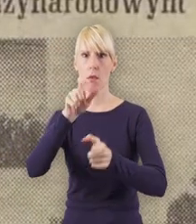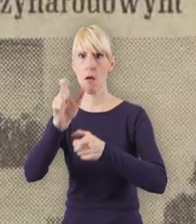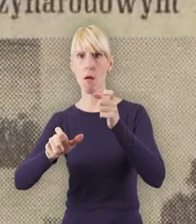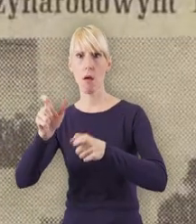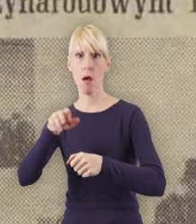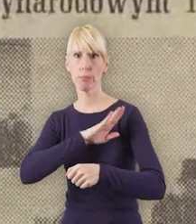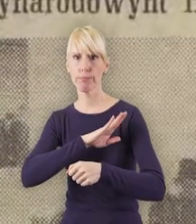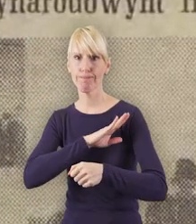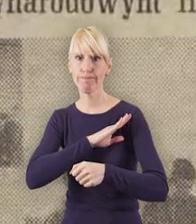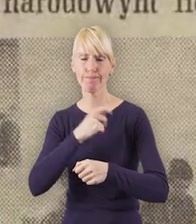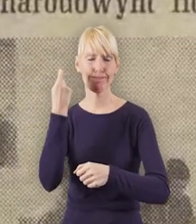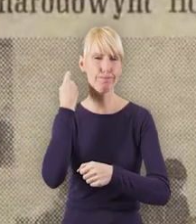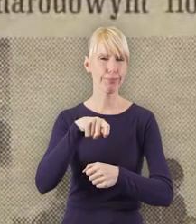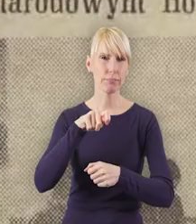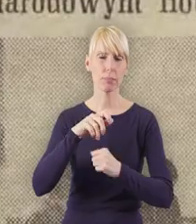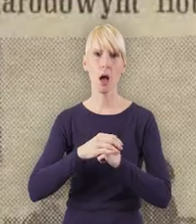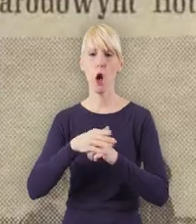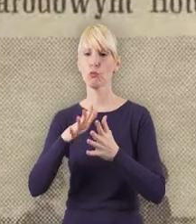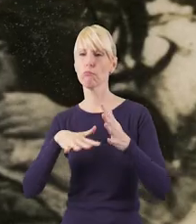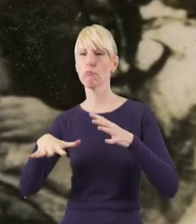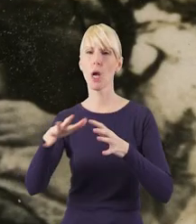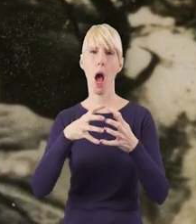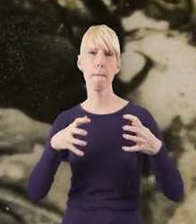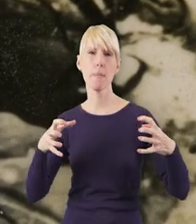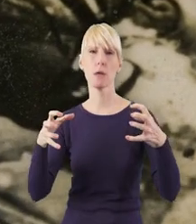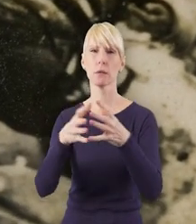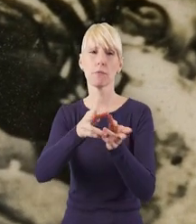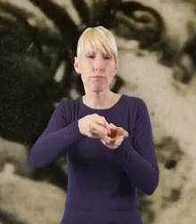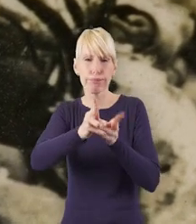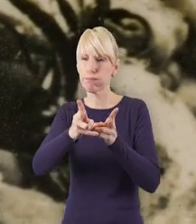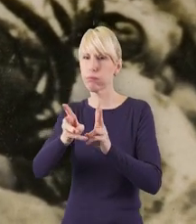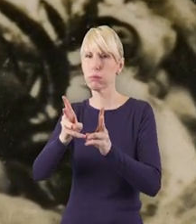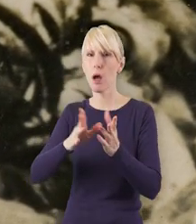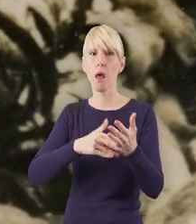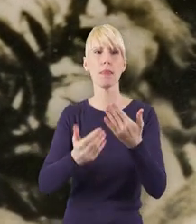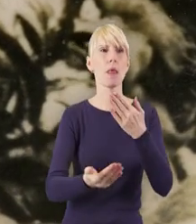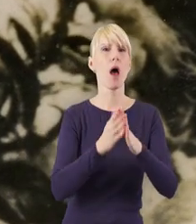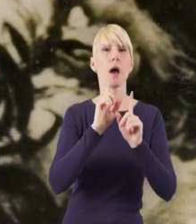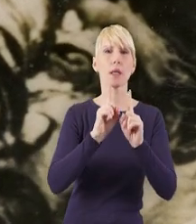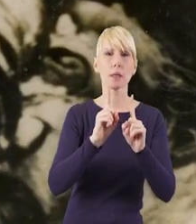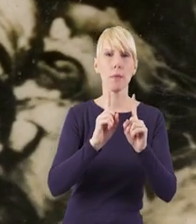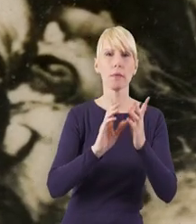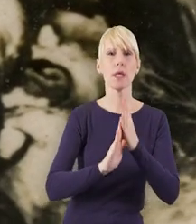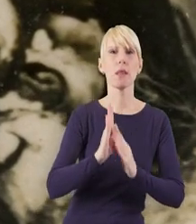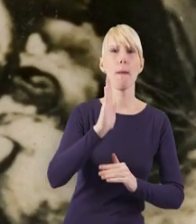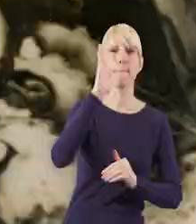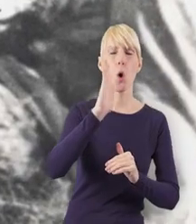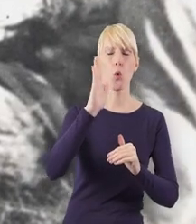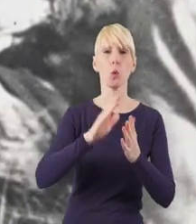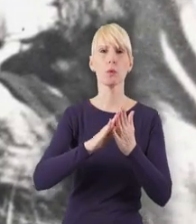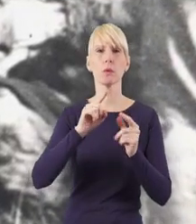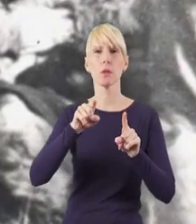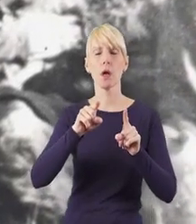ofiar. W trakcie masowych egzekucji w położonym na południe od Łodzi lesie Tuszyńskim